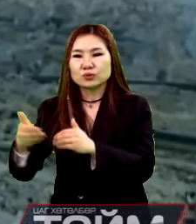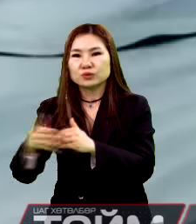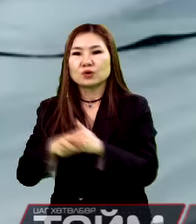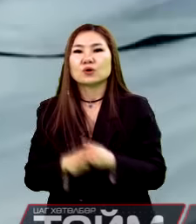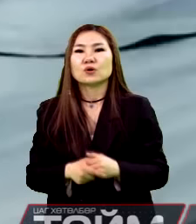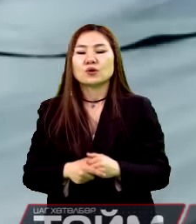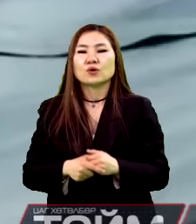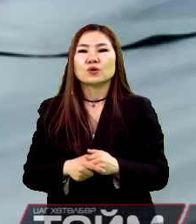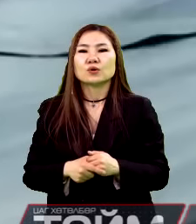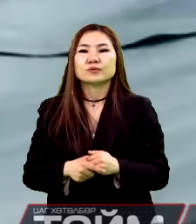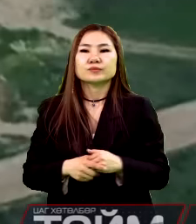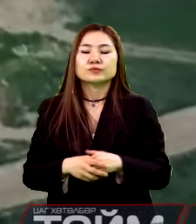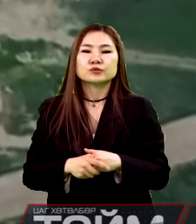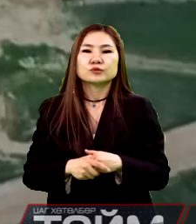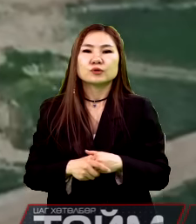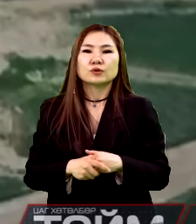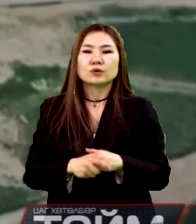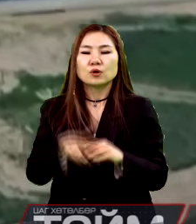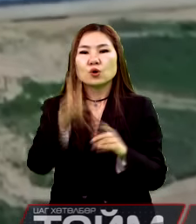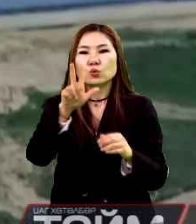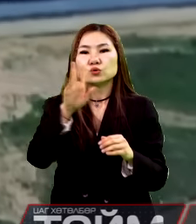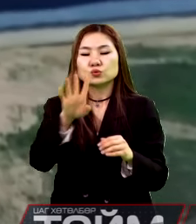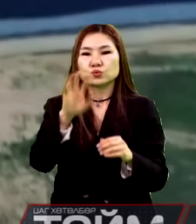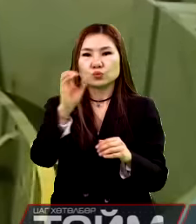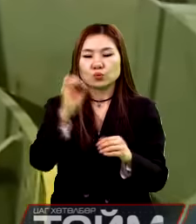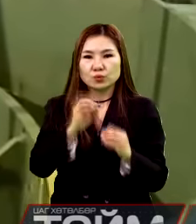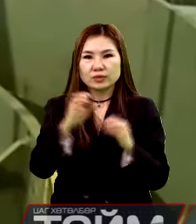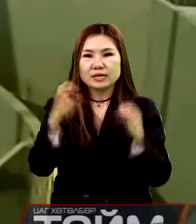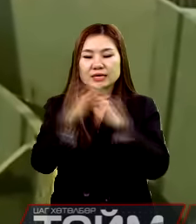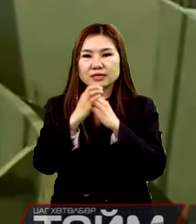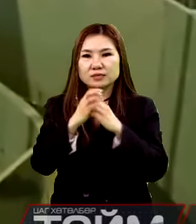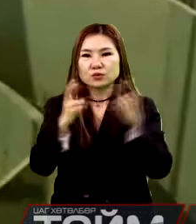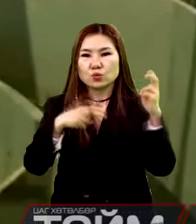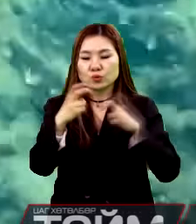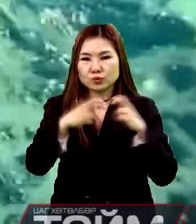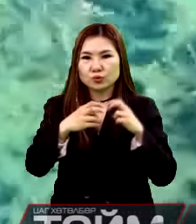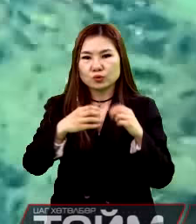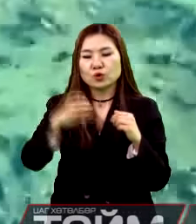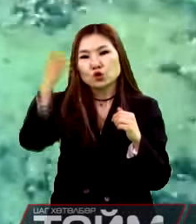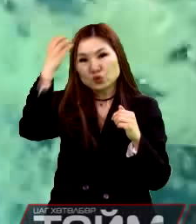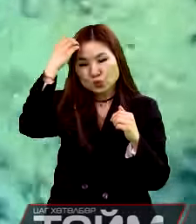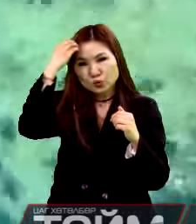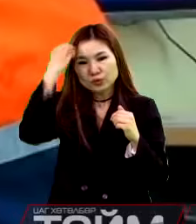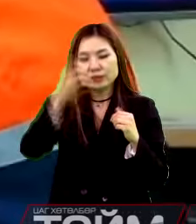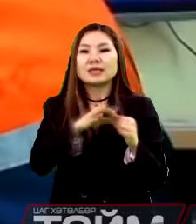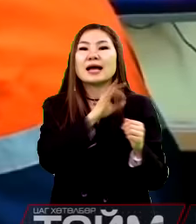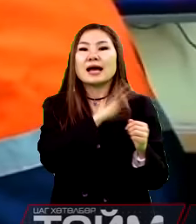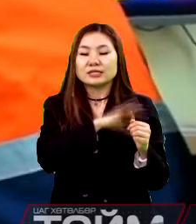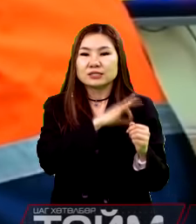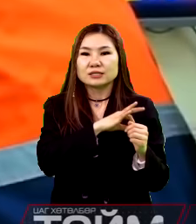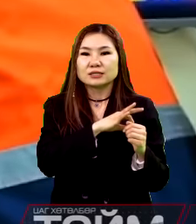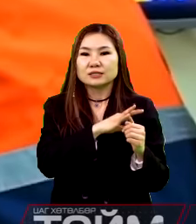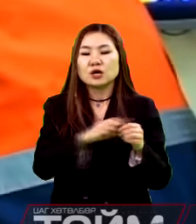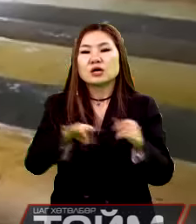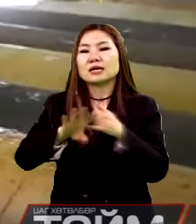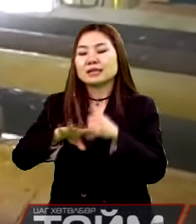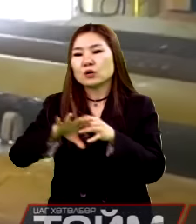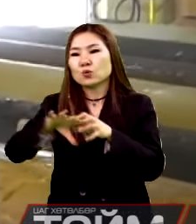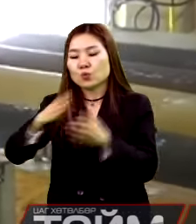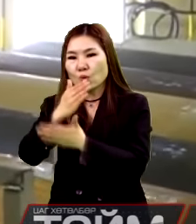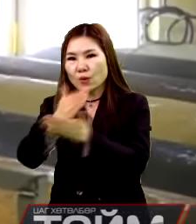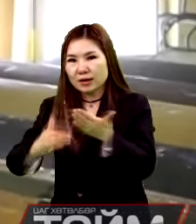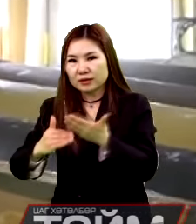билээ. За уг нь бол анх дүгэлтний үхээр 34% одоо эрдэнэт үйлдвэр буюу төр эзэмшин. За үлдсэн хувийн нь бол одоо